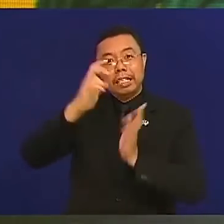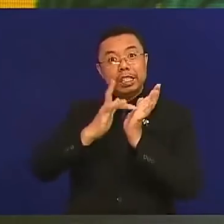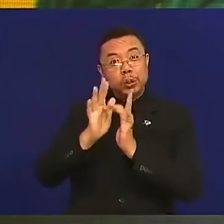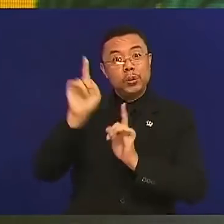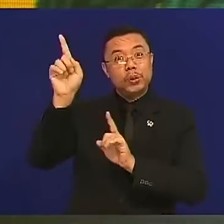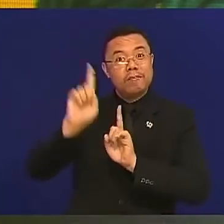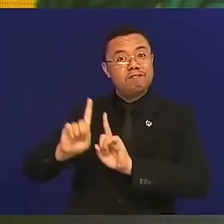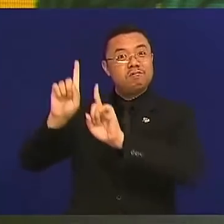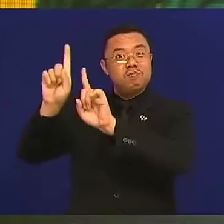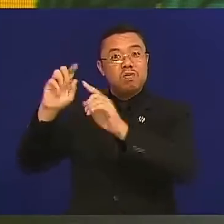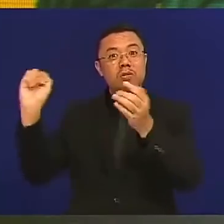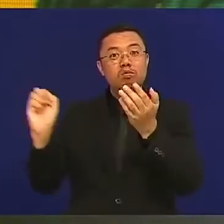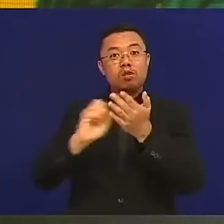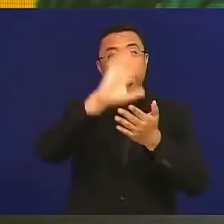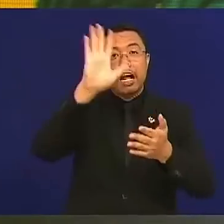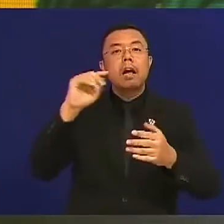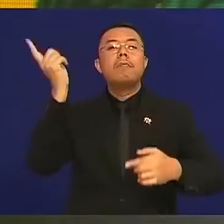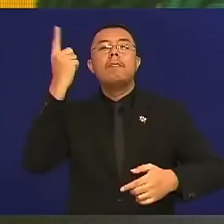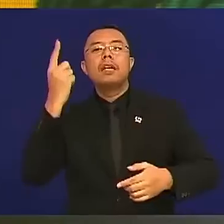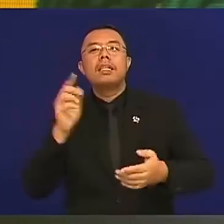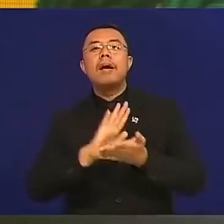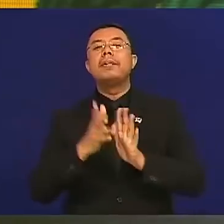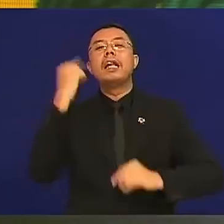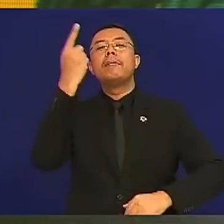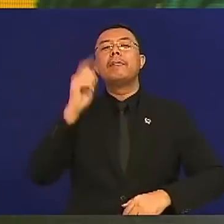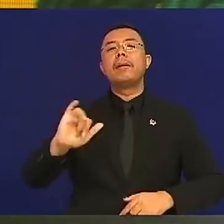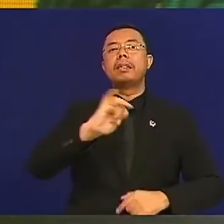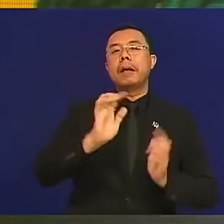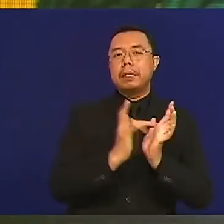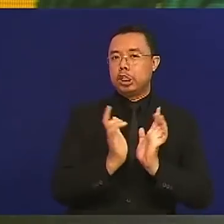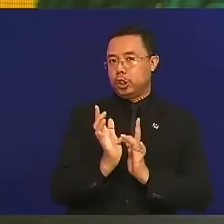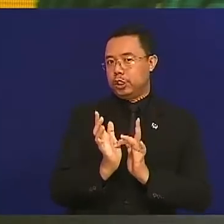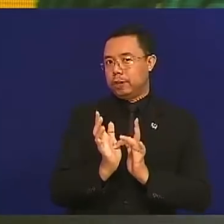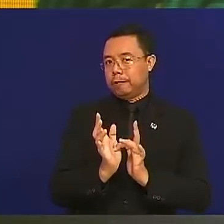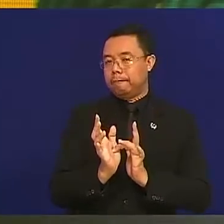Yesus, yang memerintah bersama-sama dengan Yesus.